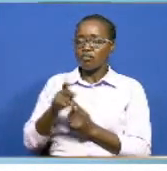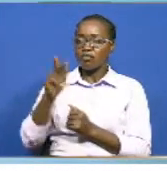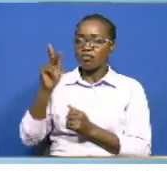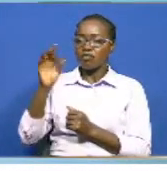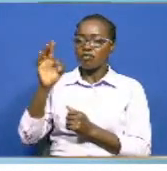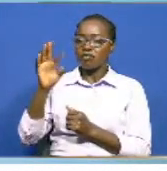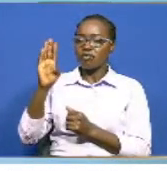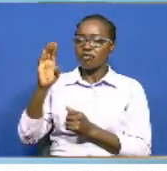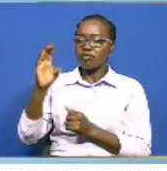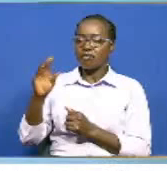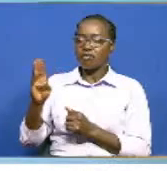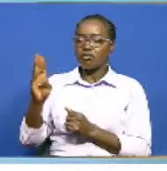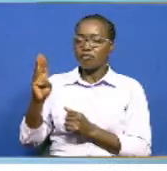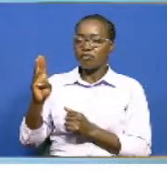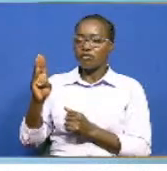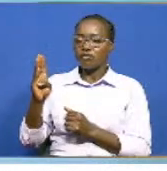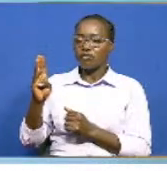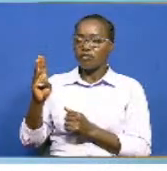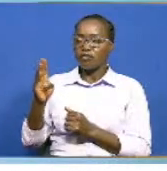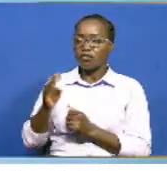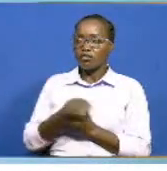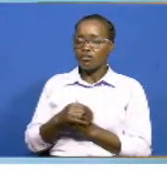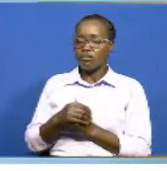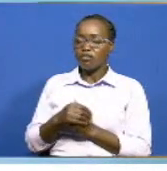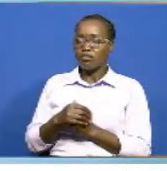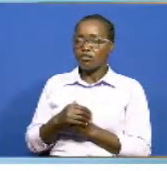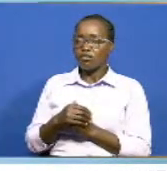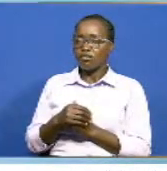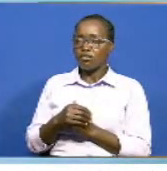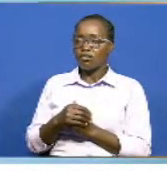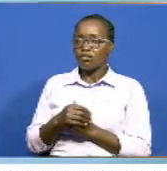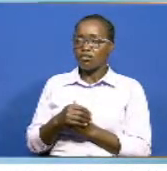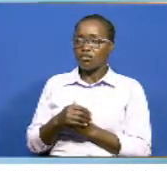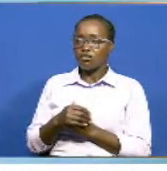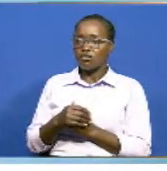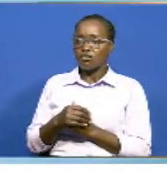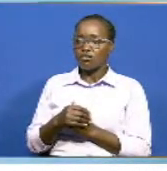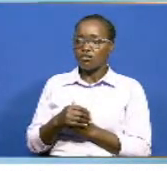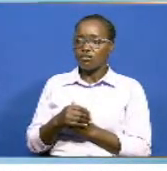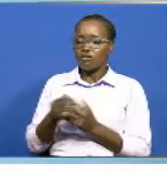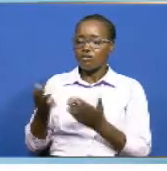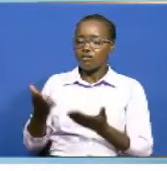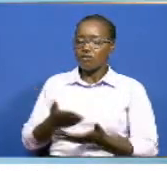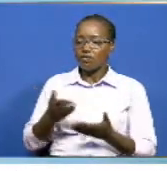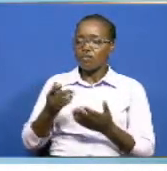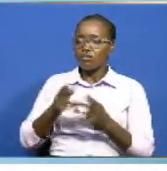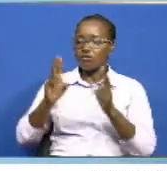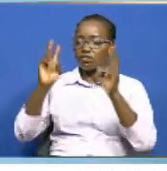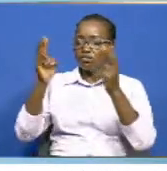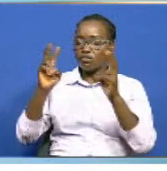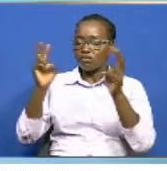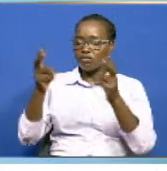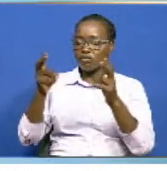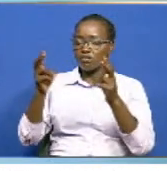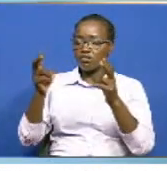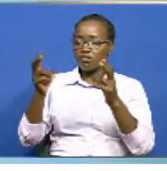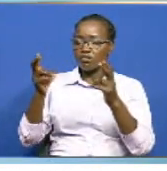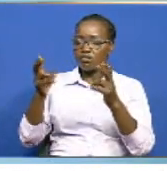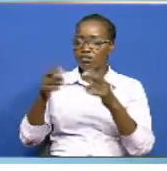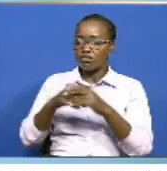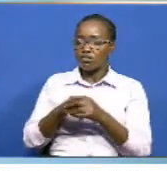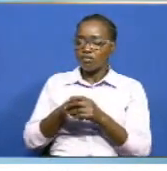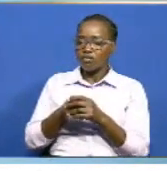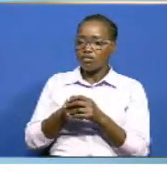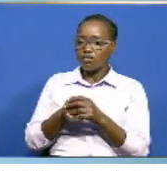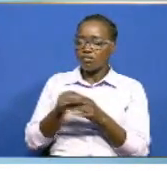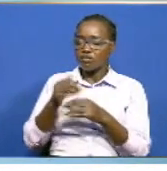aliweza kumtua Ezekiel Mtua. No. Aliweza kuleta topic ambayo ilipata discussion Kenya mzima baada